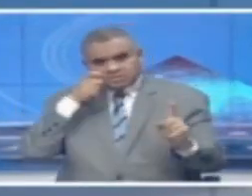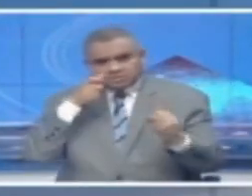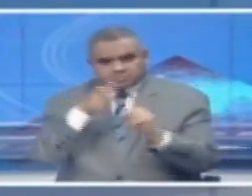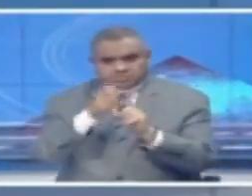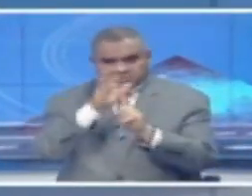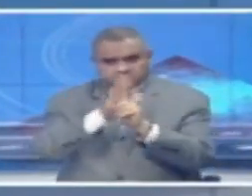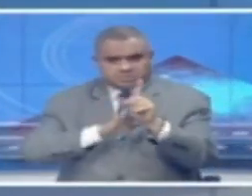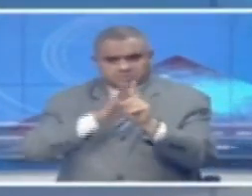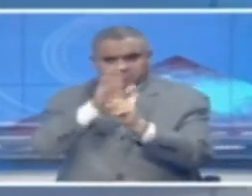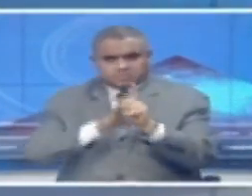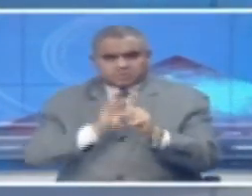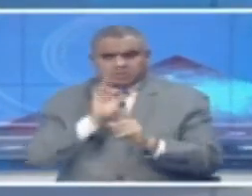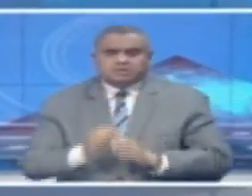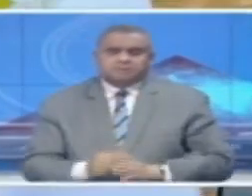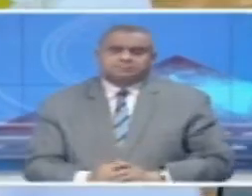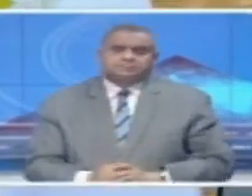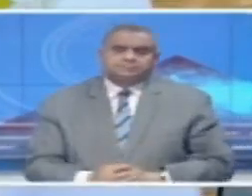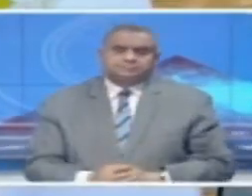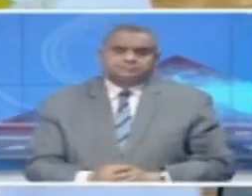جميعا.